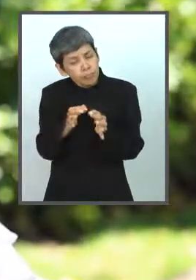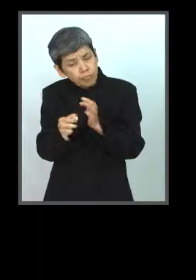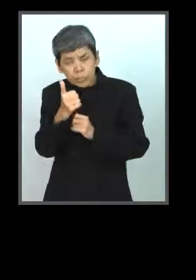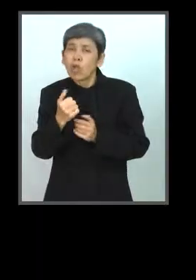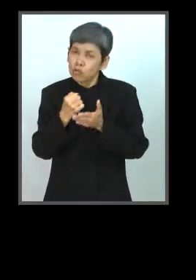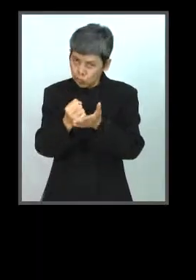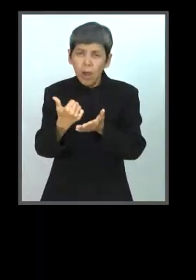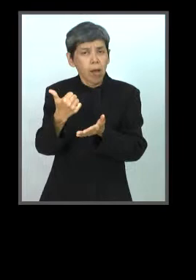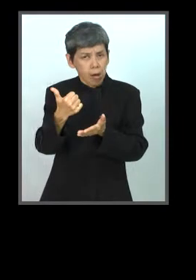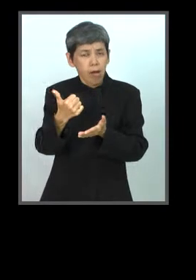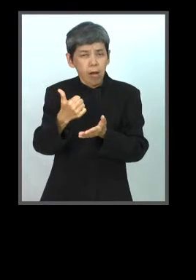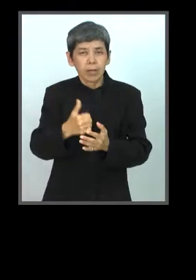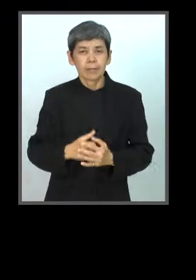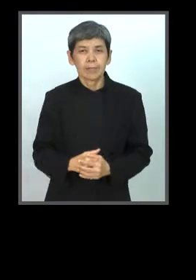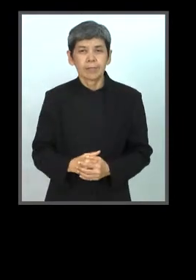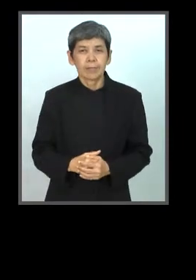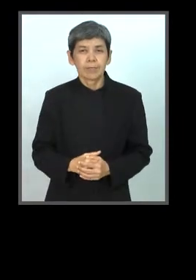กัน